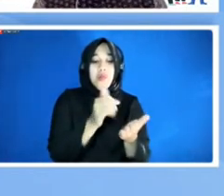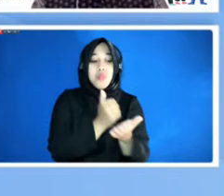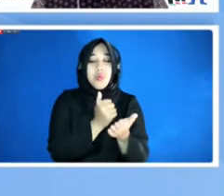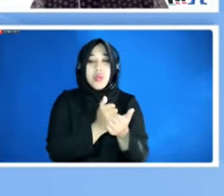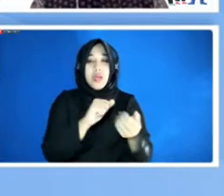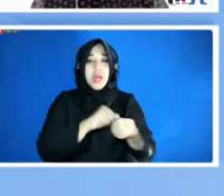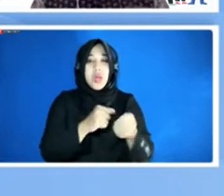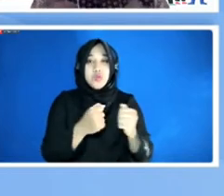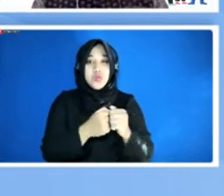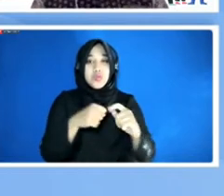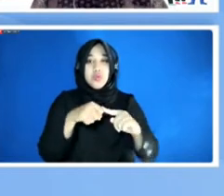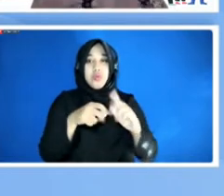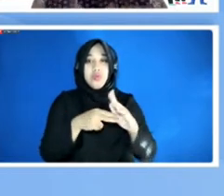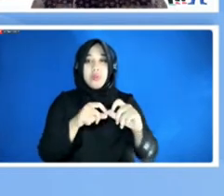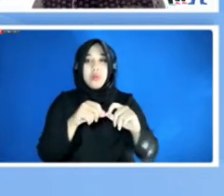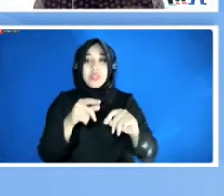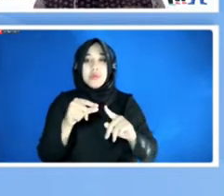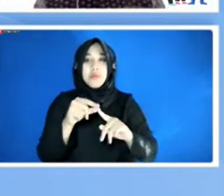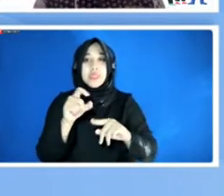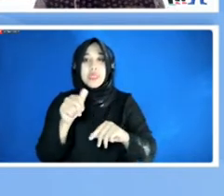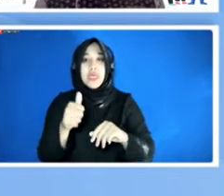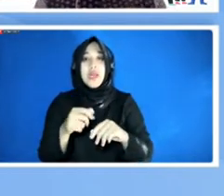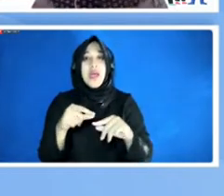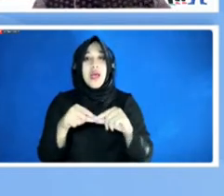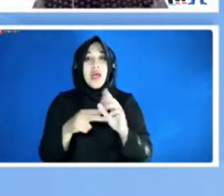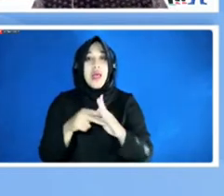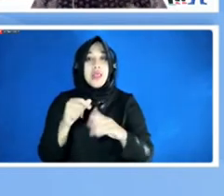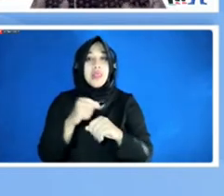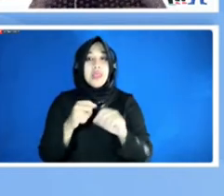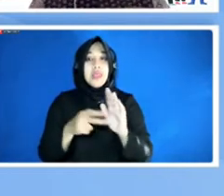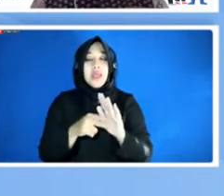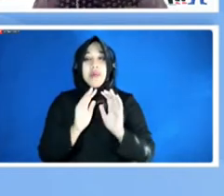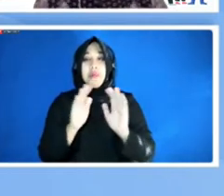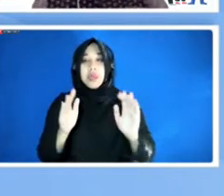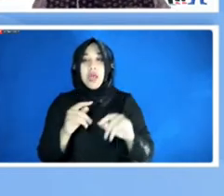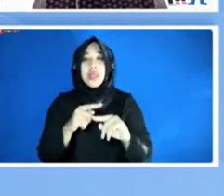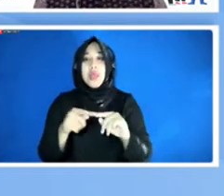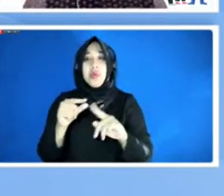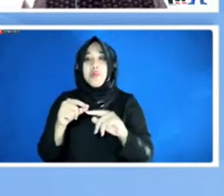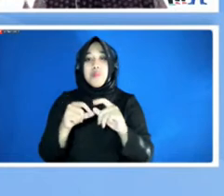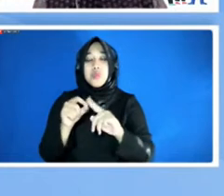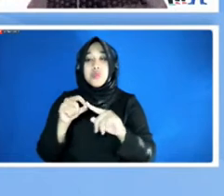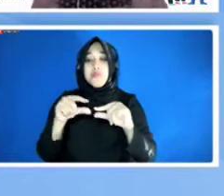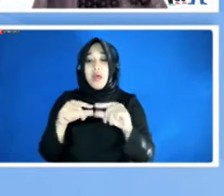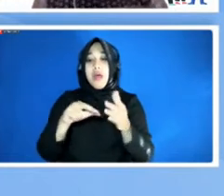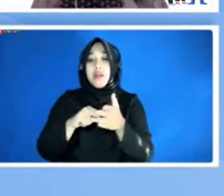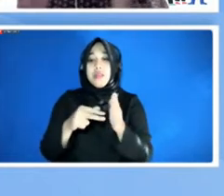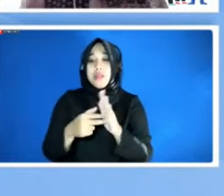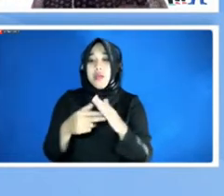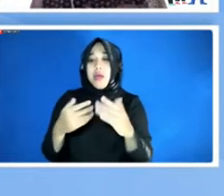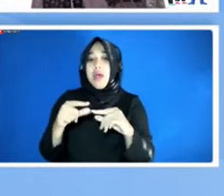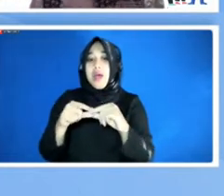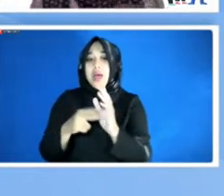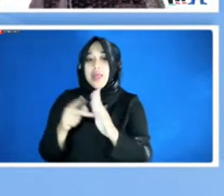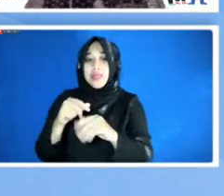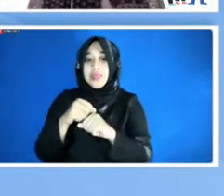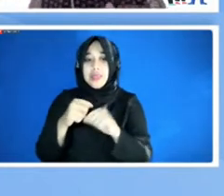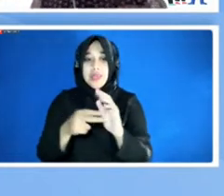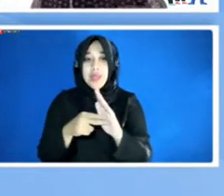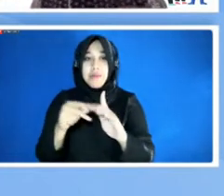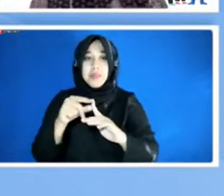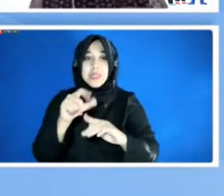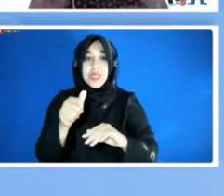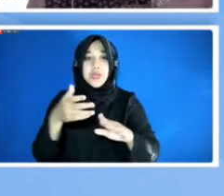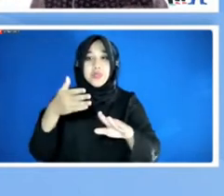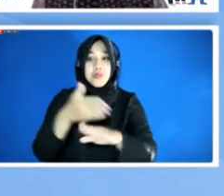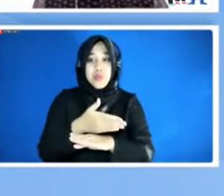dengan PCR. Yang antigennya banyak yang positif, cuma nggak dilaporkan. Cuma karena Puspa kita definisi operasionalnya antigen PCR, saat itu sebelum ada lonjakan